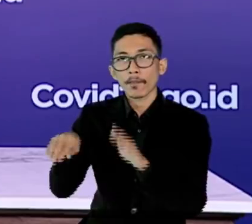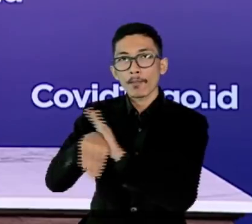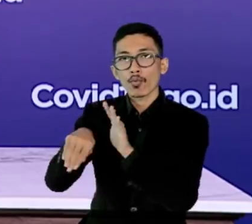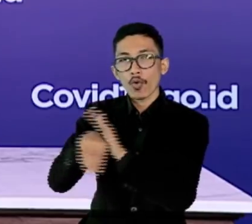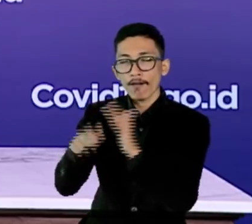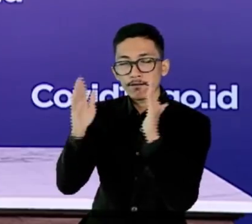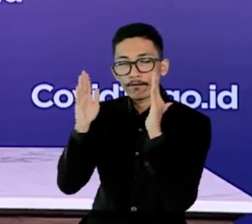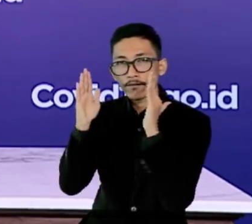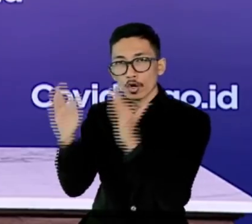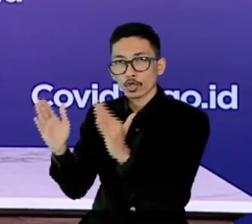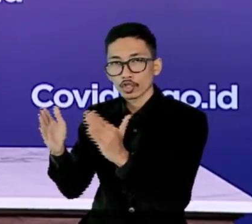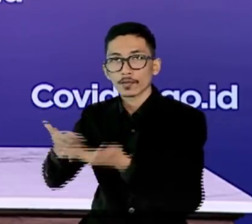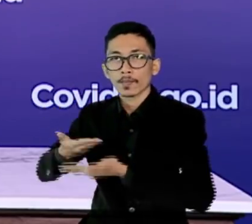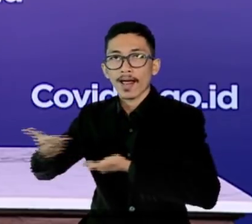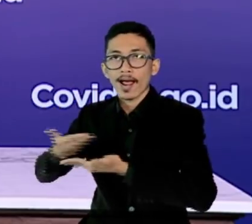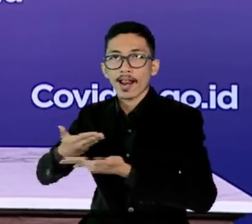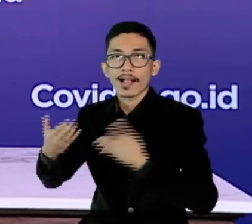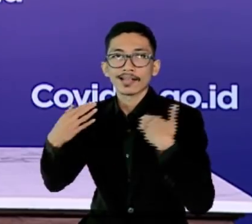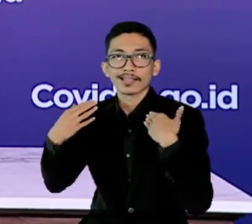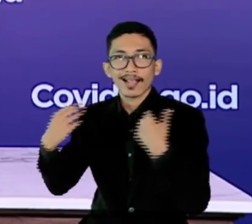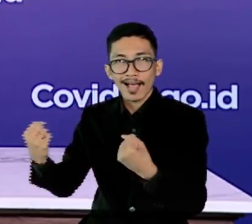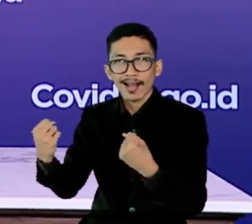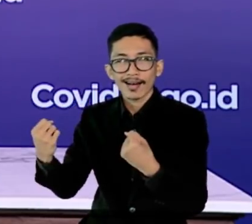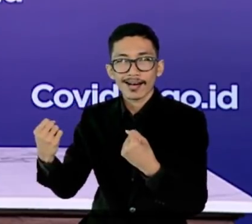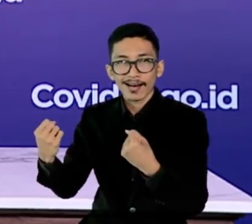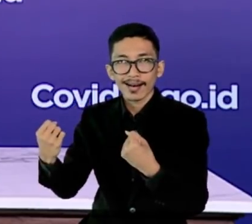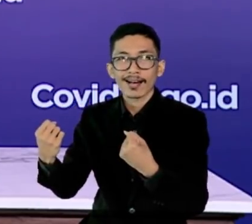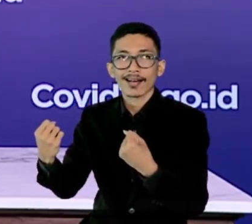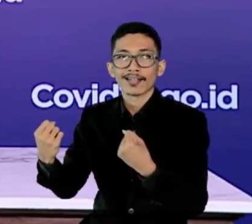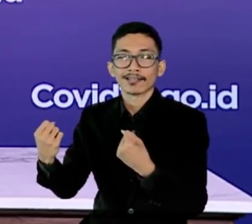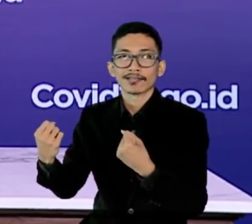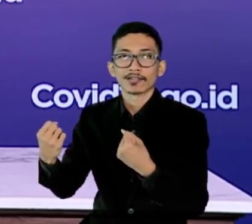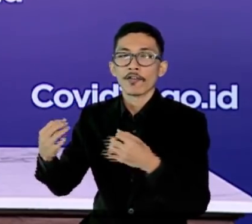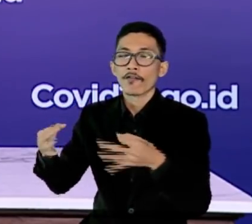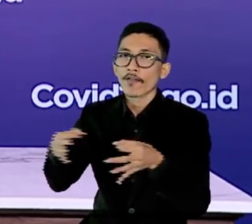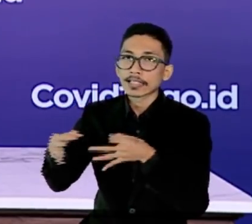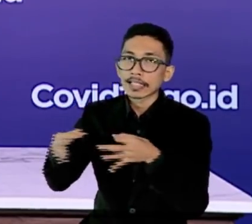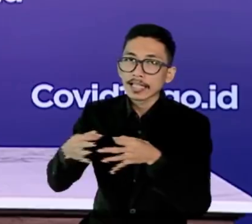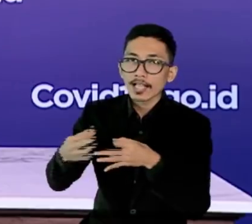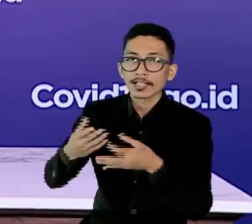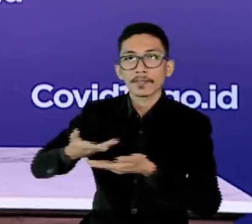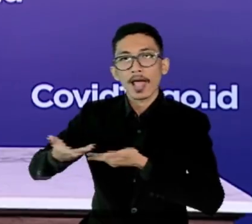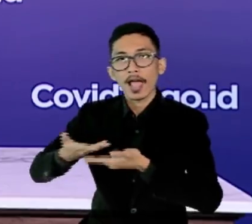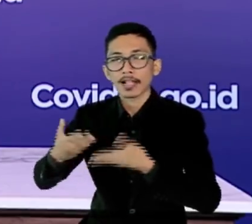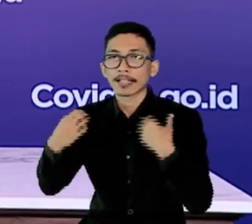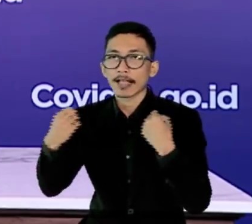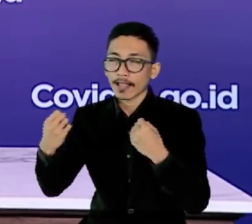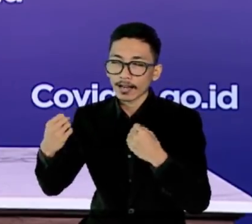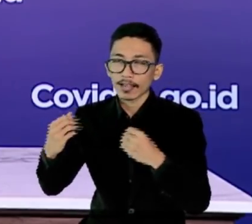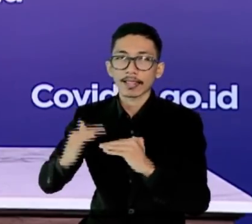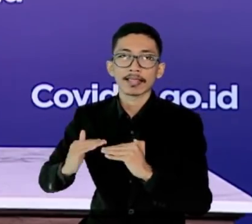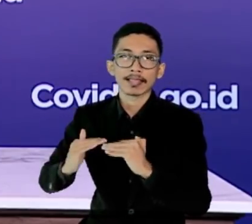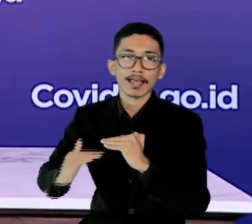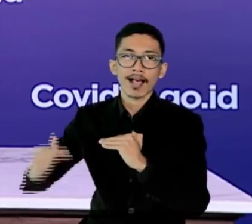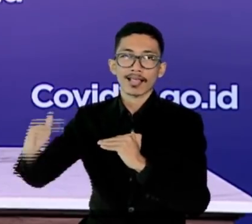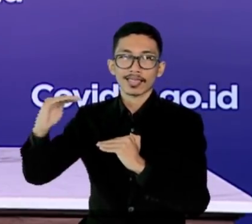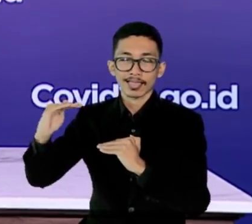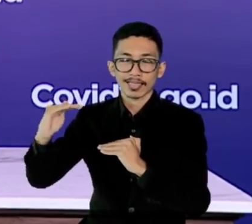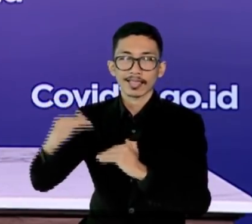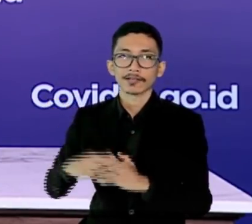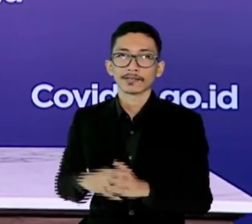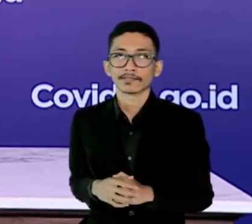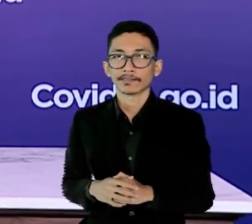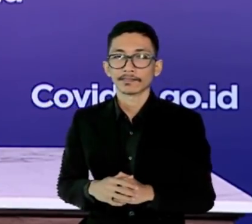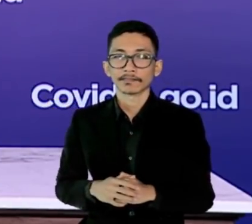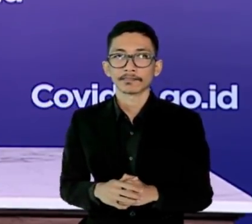pada peningkatan pelayanan kesehatan dan ketersediaan sarana prasarana fasilitas pelayanan kesehatan. Sinkronisasi